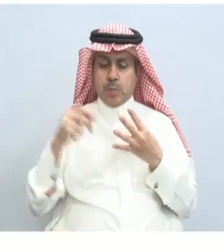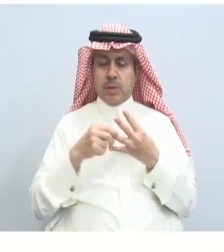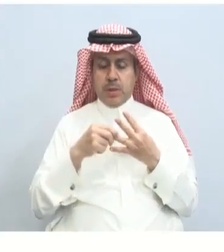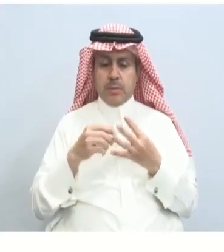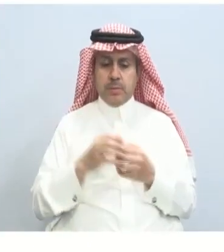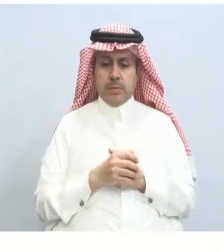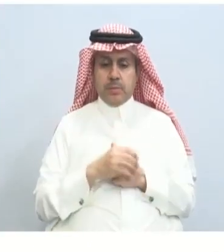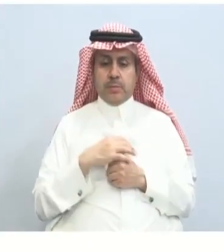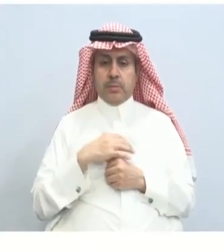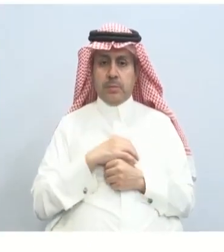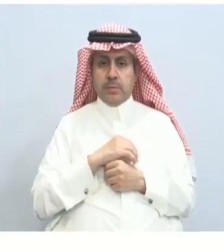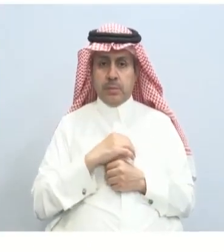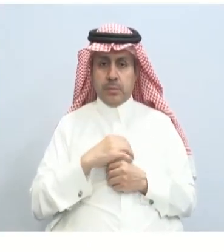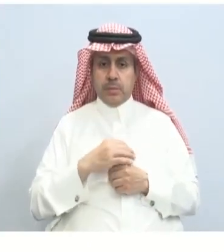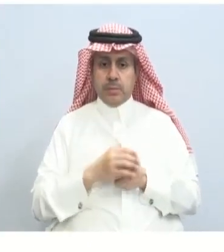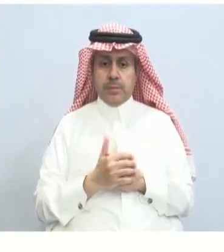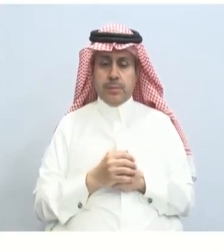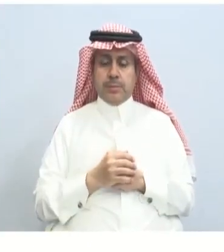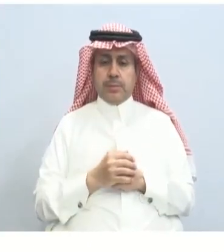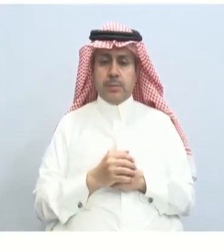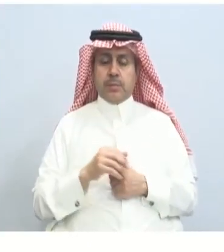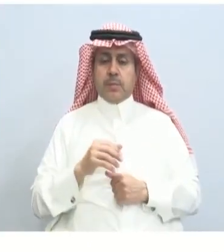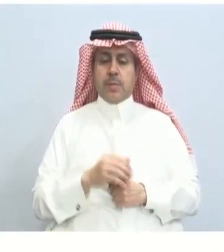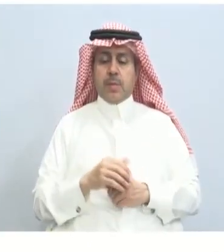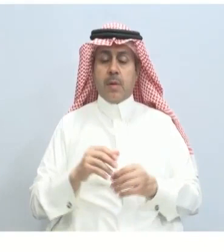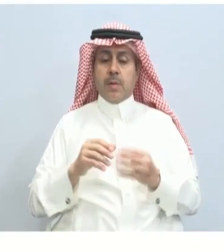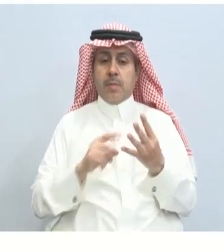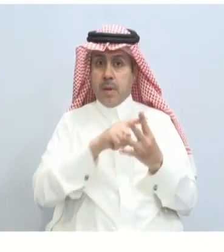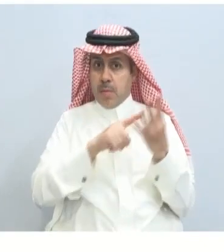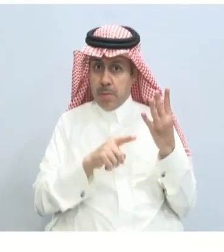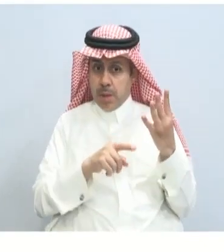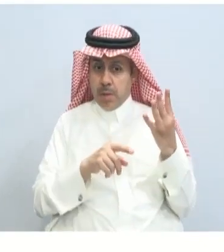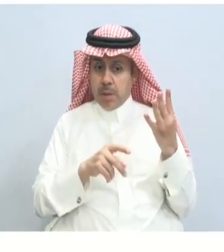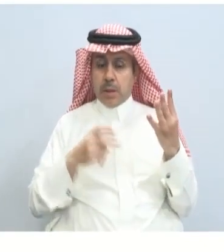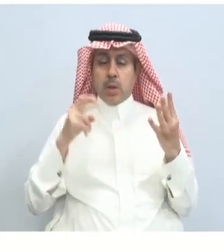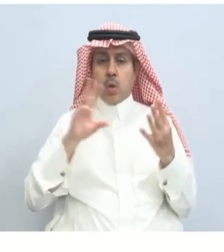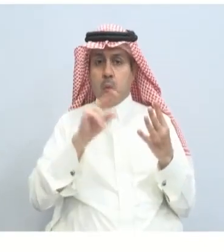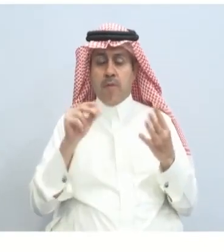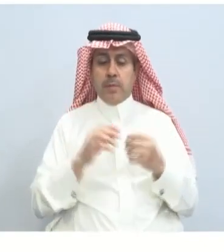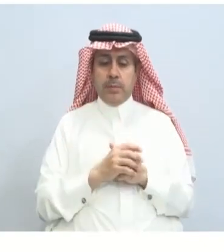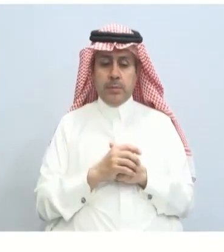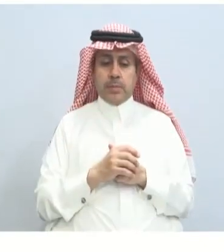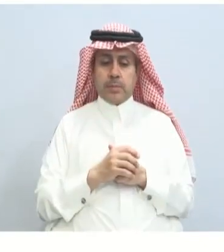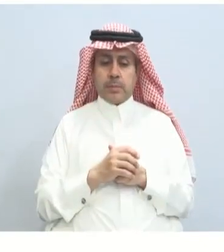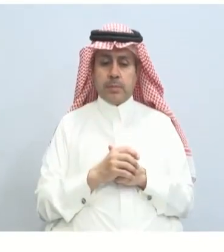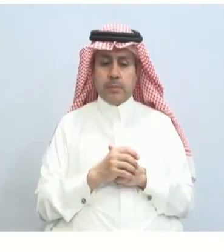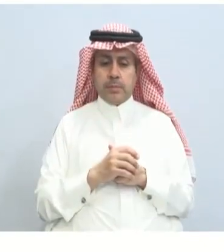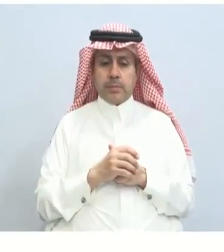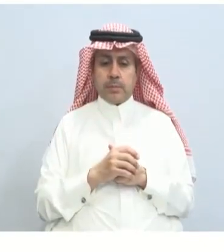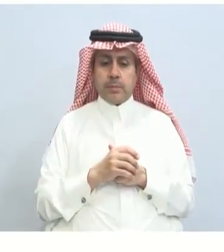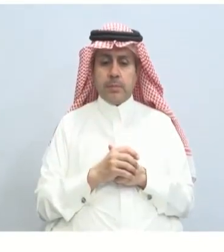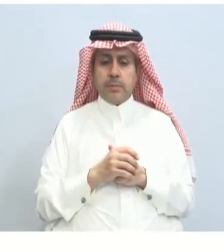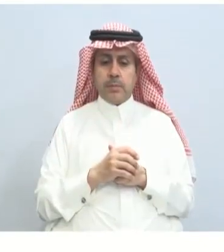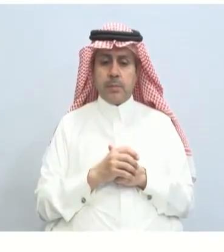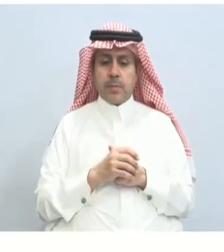س ججي هنا ايضا قاللك اي ما ياتي يكافئ العباره لاحظ انت عندك هنا هذا المقدار اللي اعطاك اياه